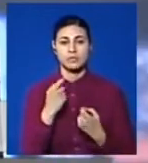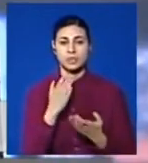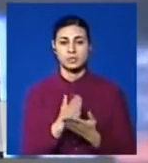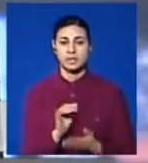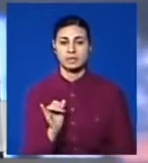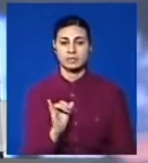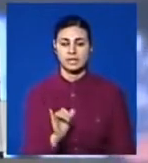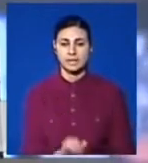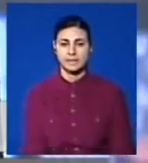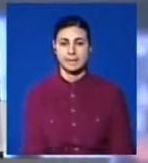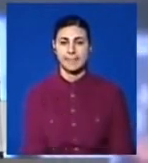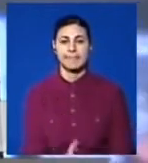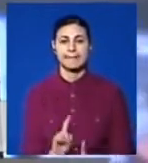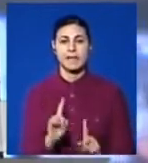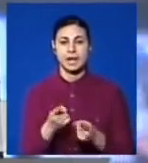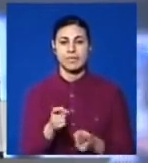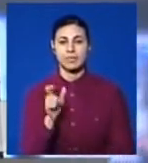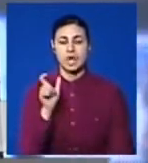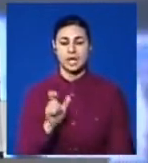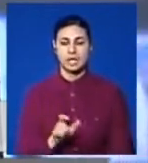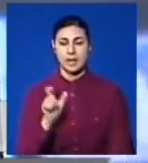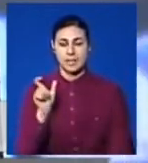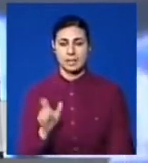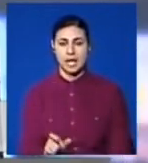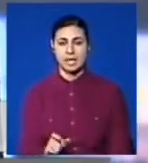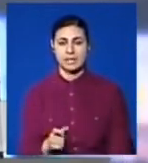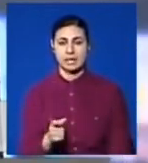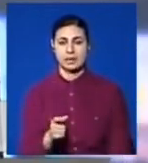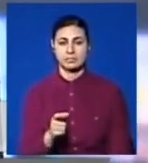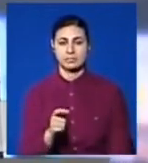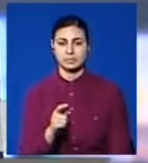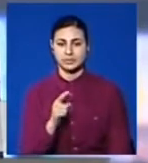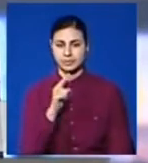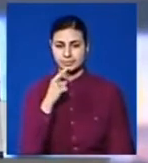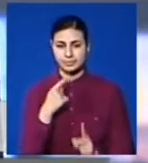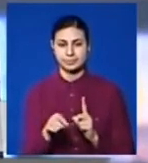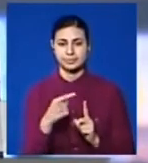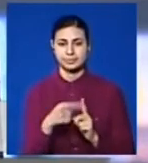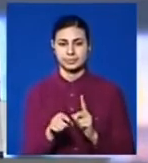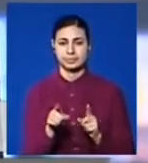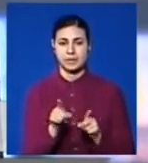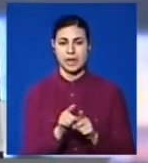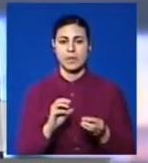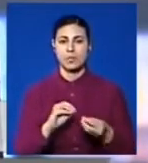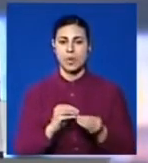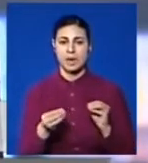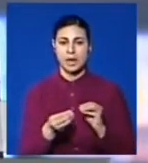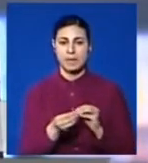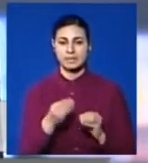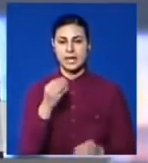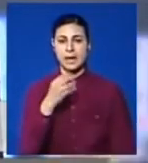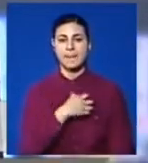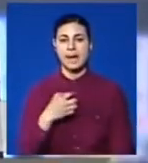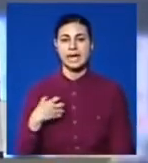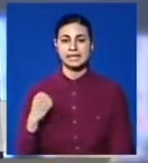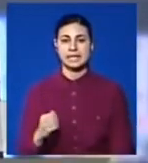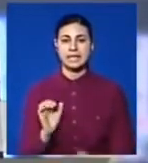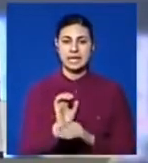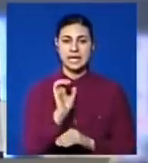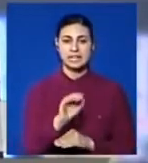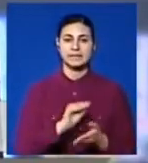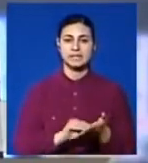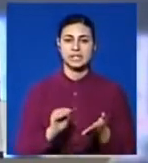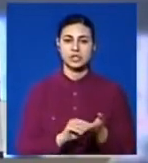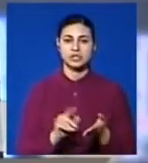სადაც დაკავებული ადამიანი ამხელს და საუბრობს იმ პრობლემებზე პატრიარქთან გაგზავნილ წერილში,